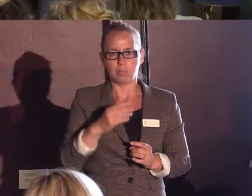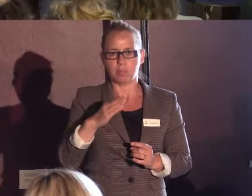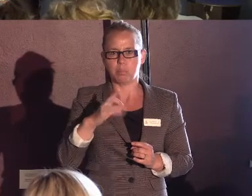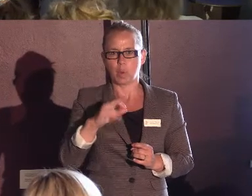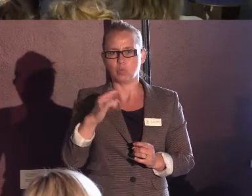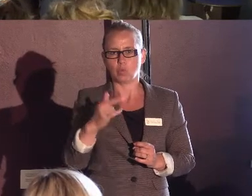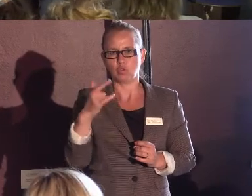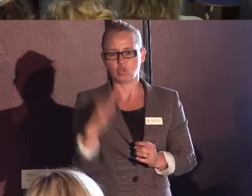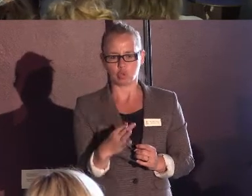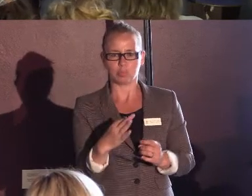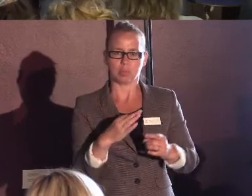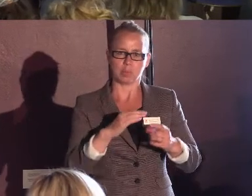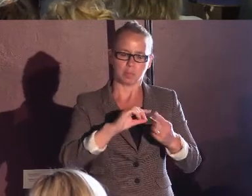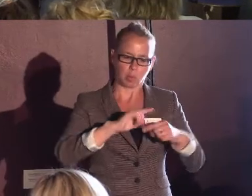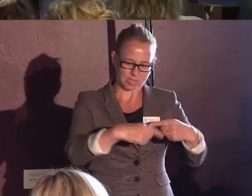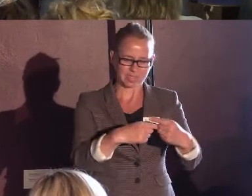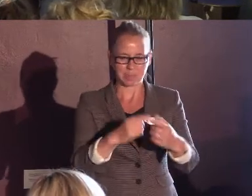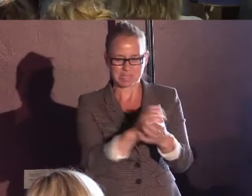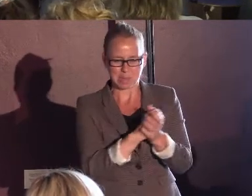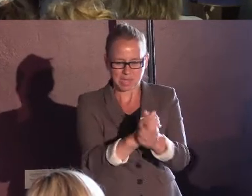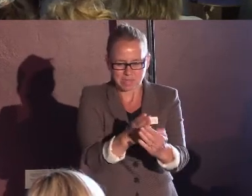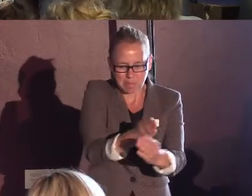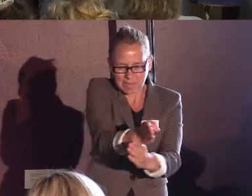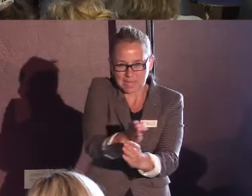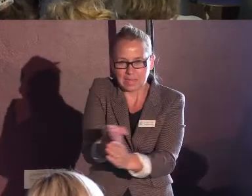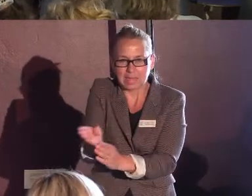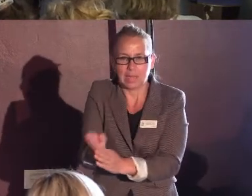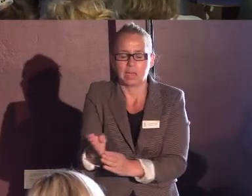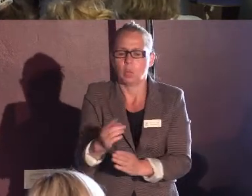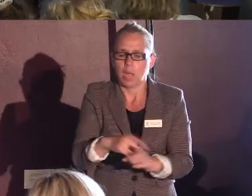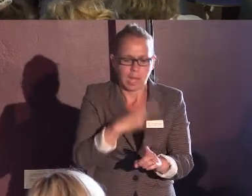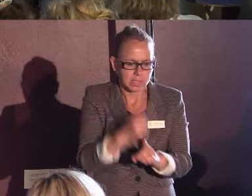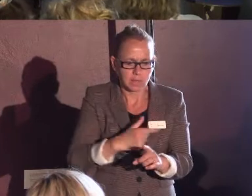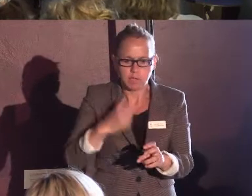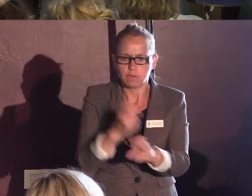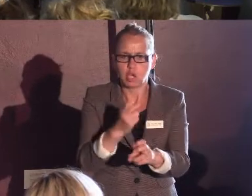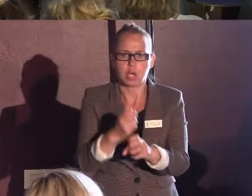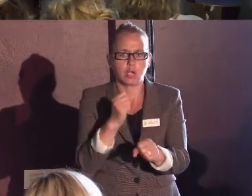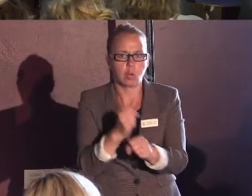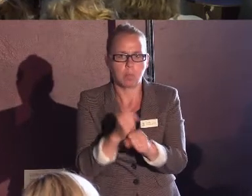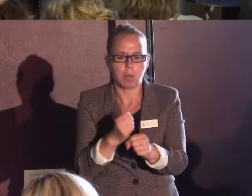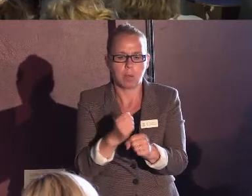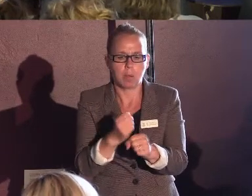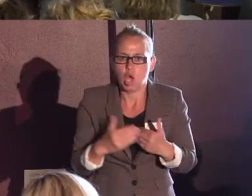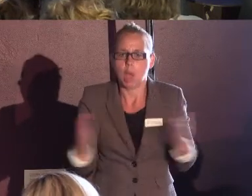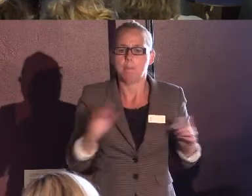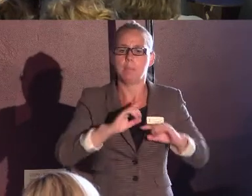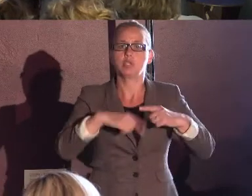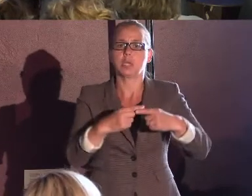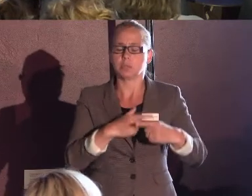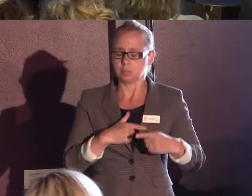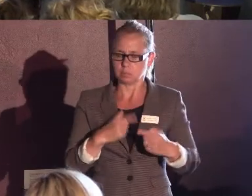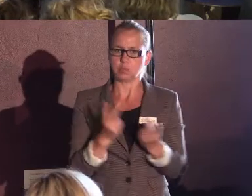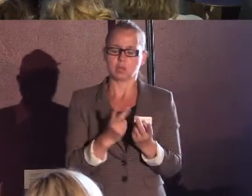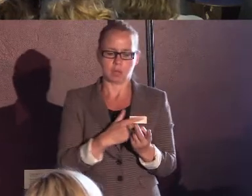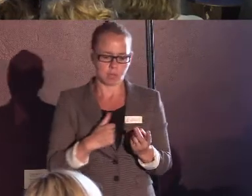gemensamma förståelser och gemensamma riktningar. Och hela tiden så försökte vi arbeta med någon typ av öppen process. Det vill säga vi hade